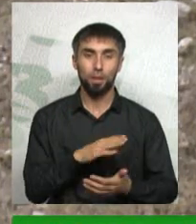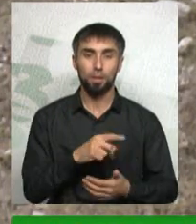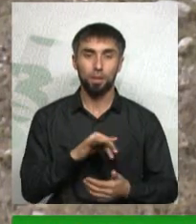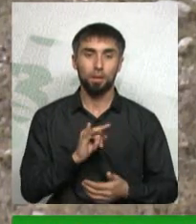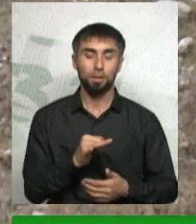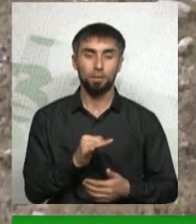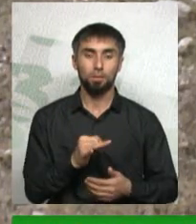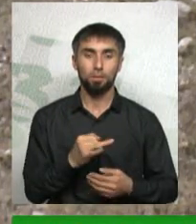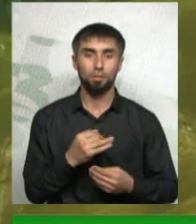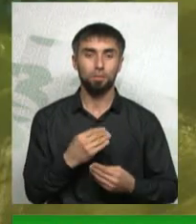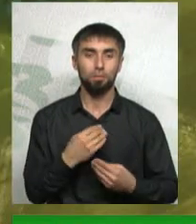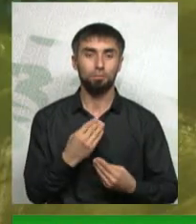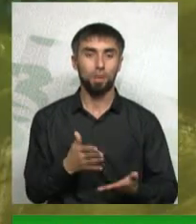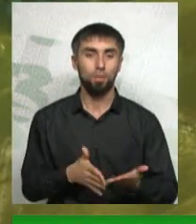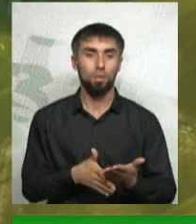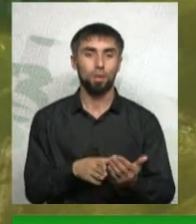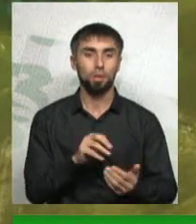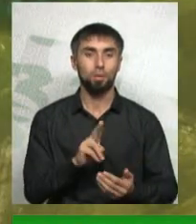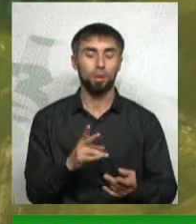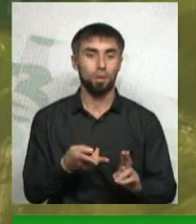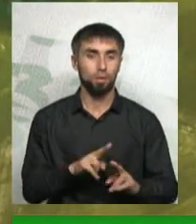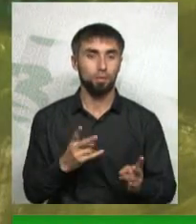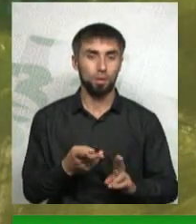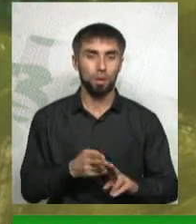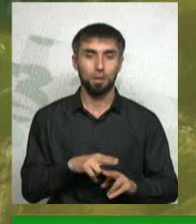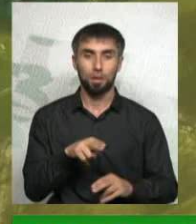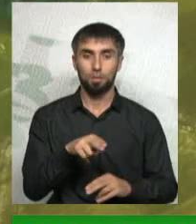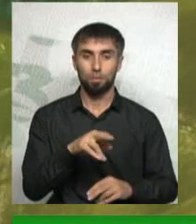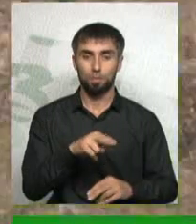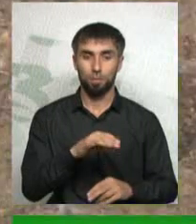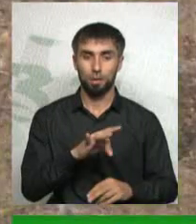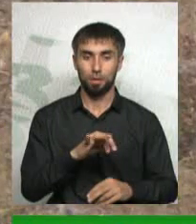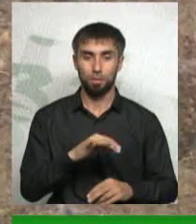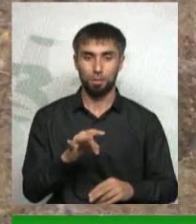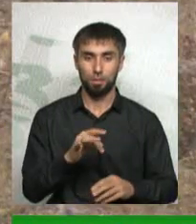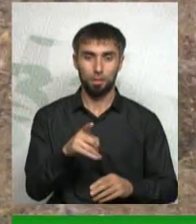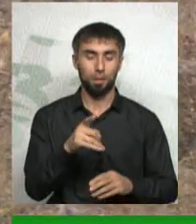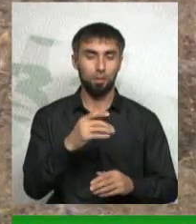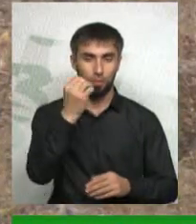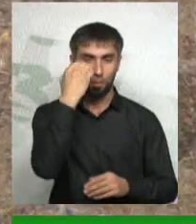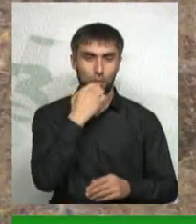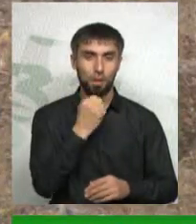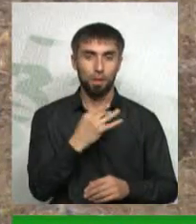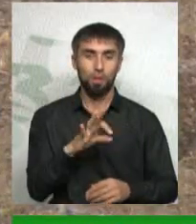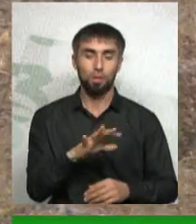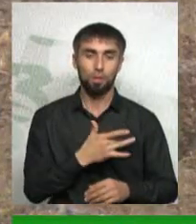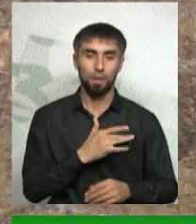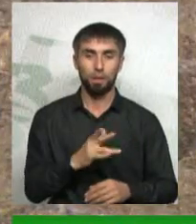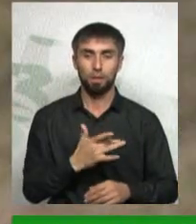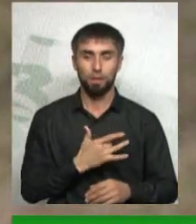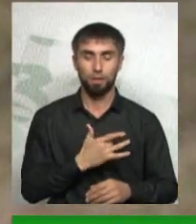но и протянуть руку помощи тем, кто в этом нуждается. Этот пленэр – благотворительная акция «От сердца к сердцу»,